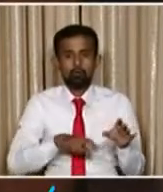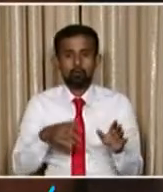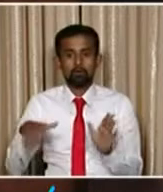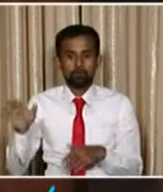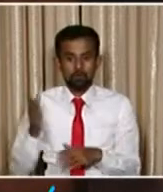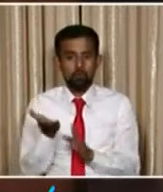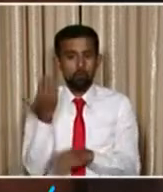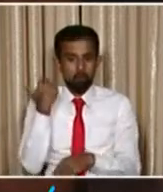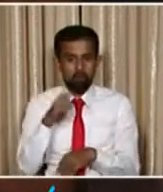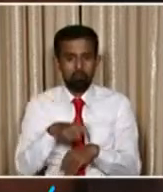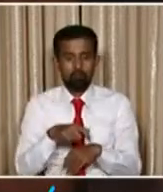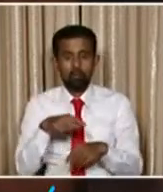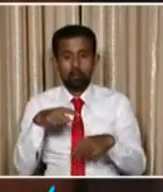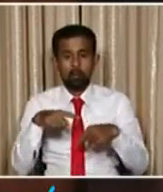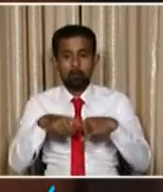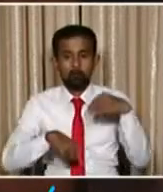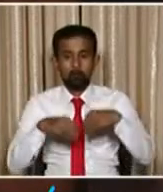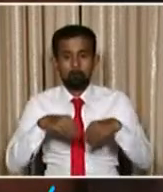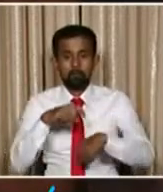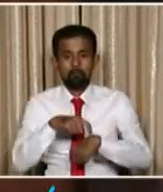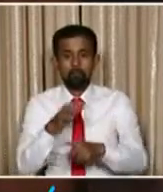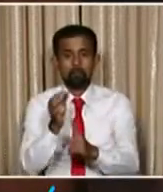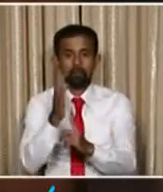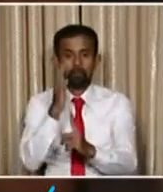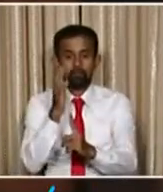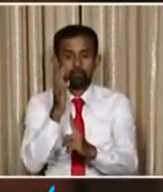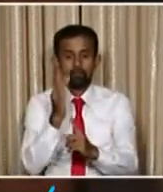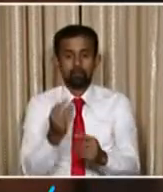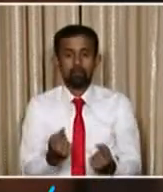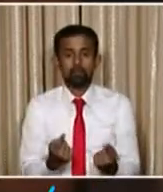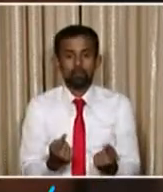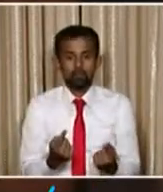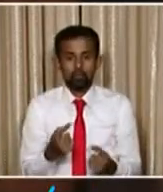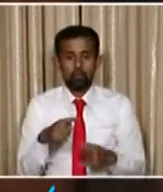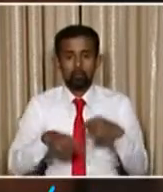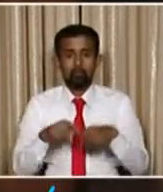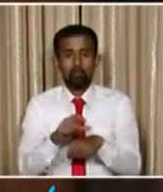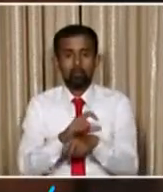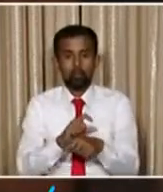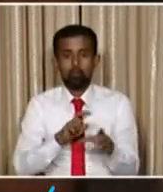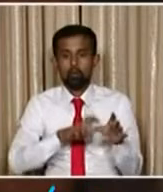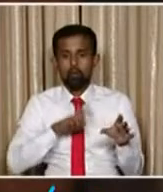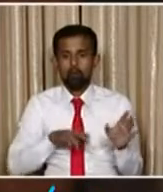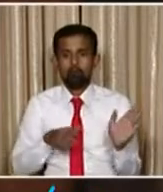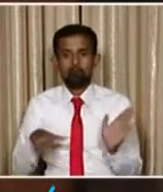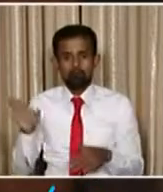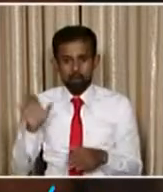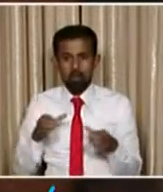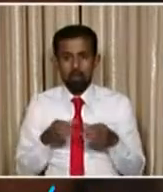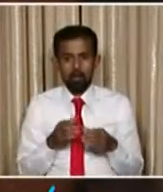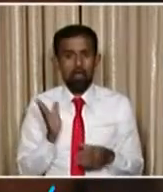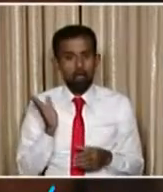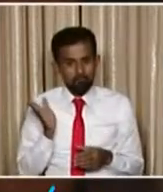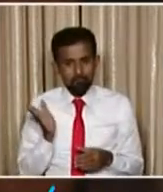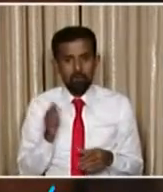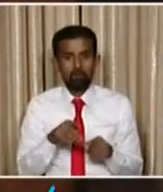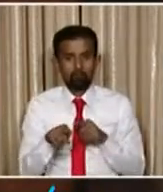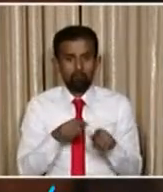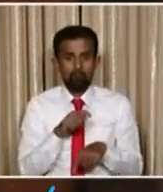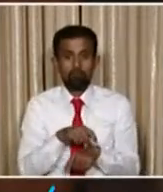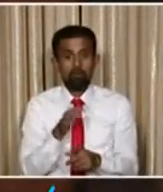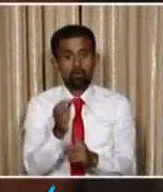කාලෙදී. මැතිවරණය ප්‍රකාශ කරලා තියෙනකොට ජනාධිපතිතුමාගේ උමනාවට මැතිවරණ කොමිසමෙන් අයින් වෙන කණ්ඩායම් හිටියා. ඒ වගේ